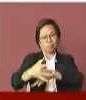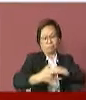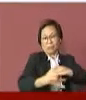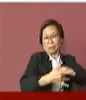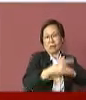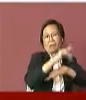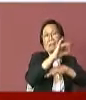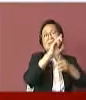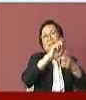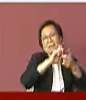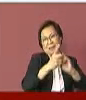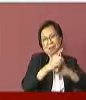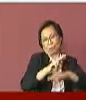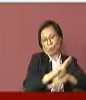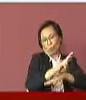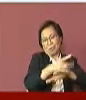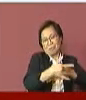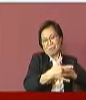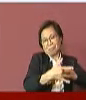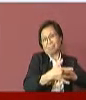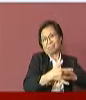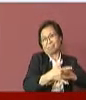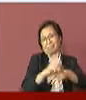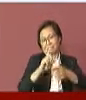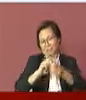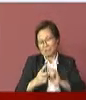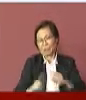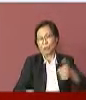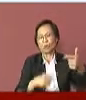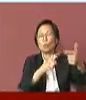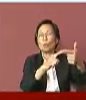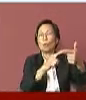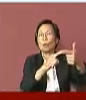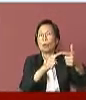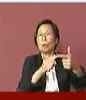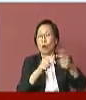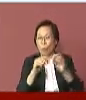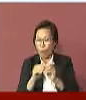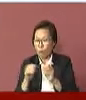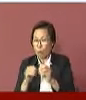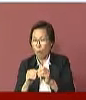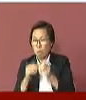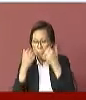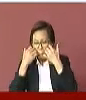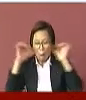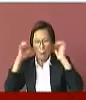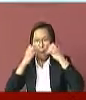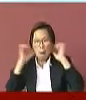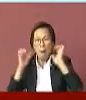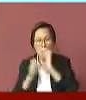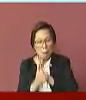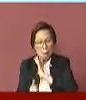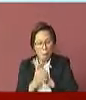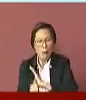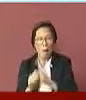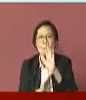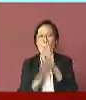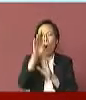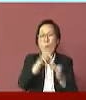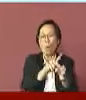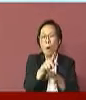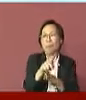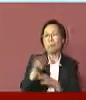teknologi digital. Kedua, ialah meningkatkan kompetensi dan pembangunan profesional